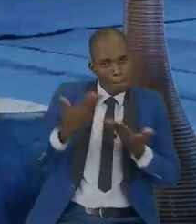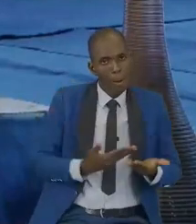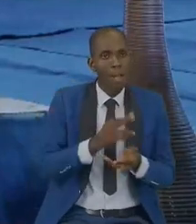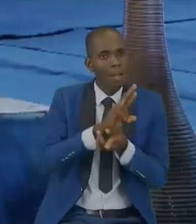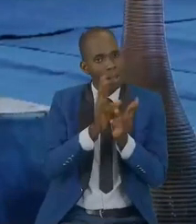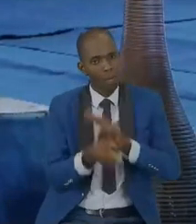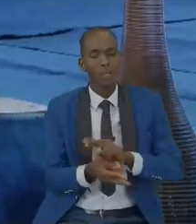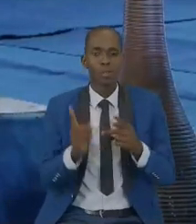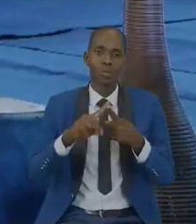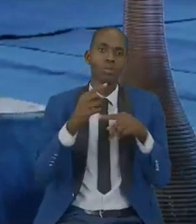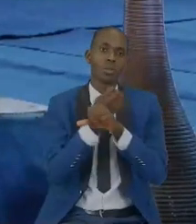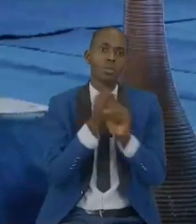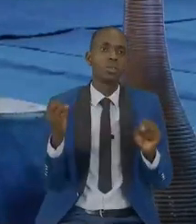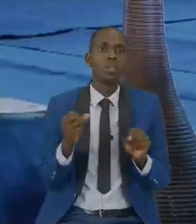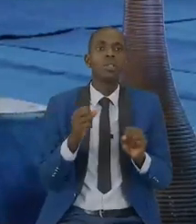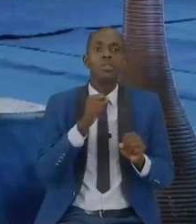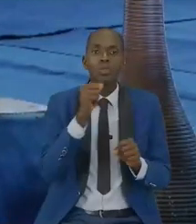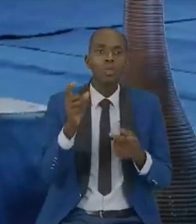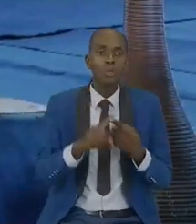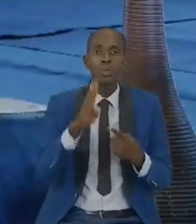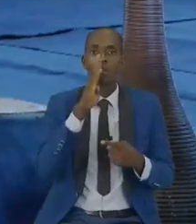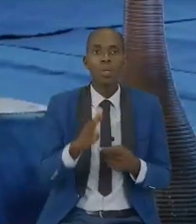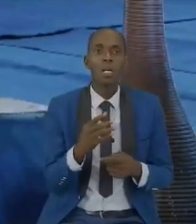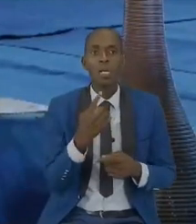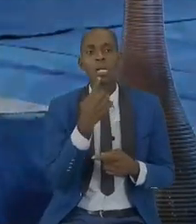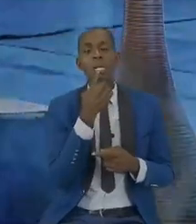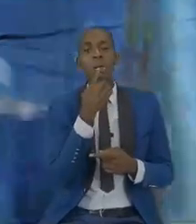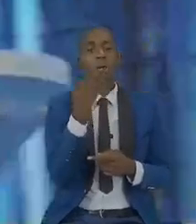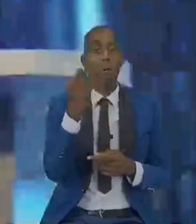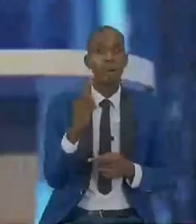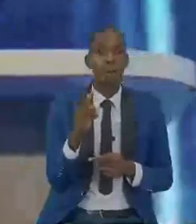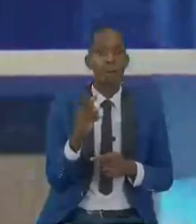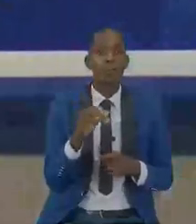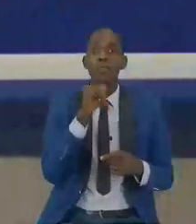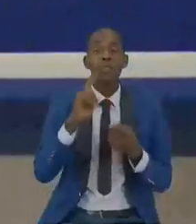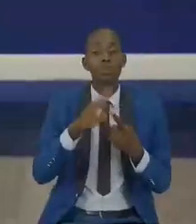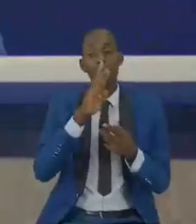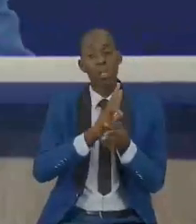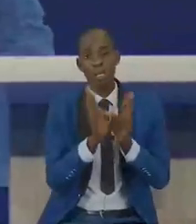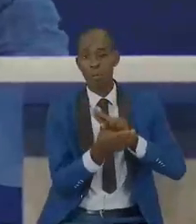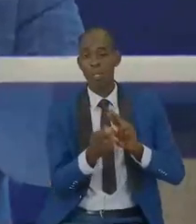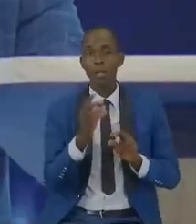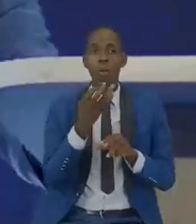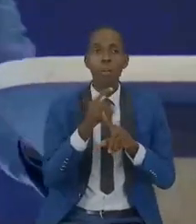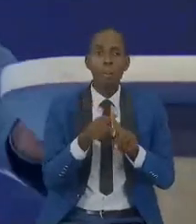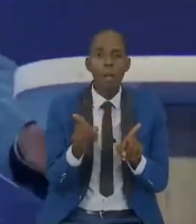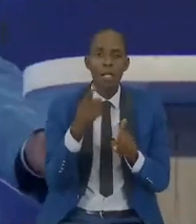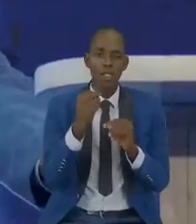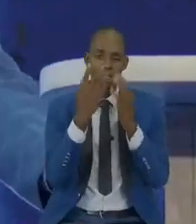la tristesse selon Dieu produit une repentance à salut dont on ne se repent